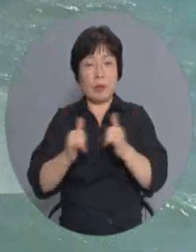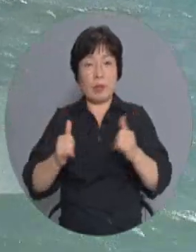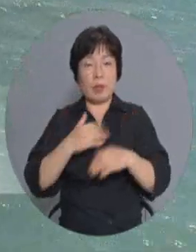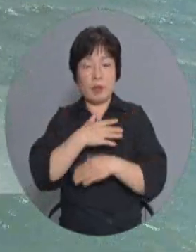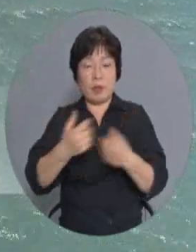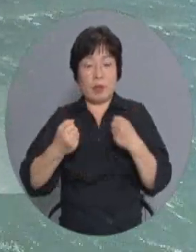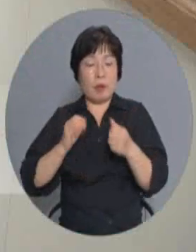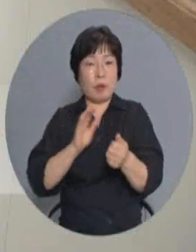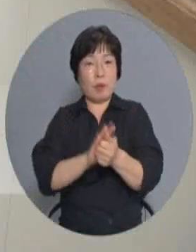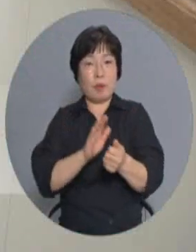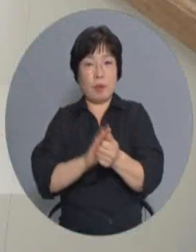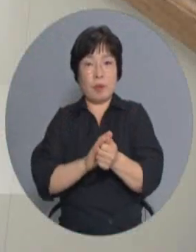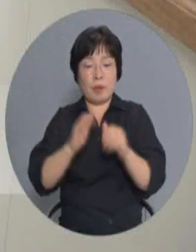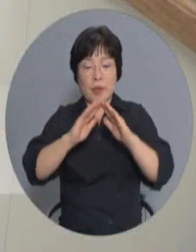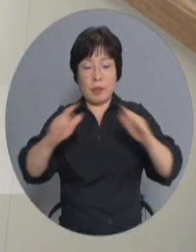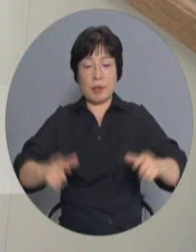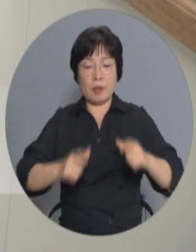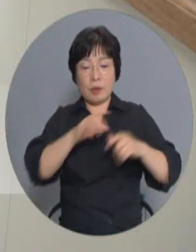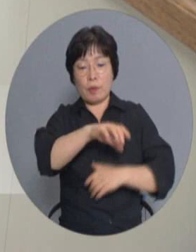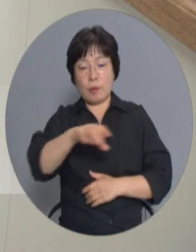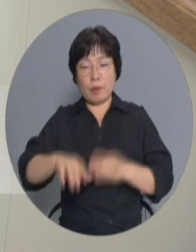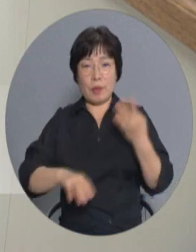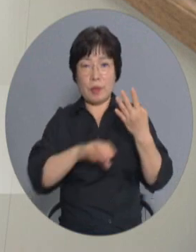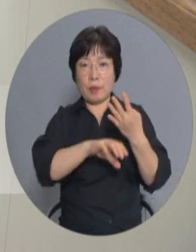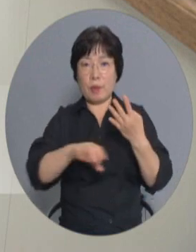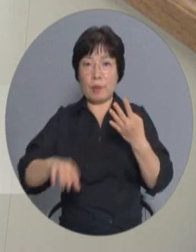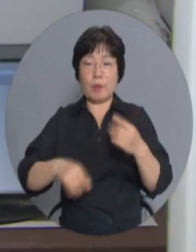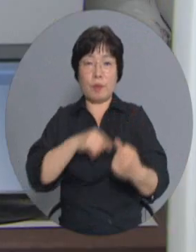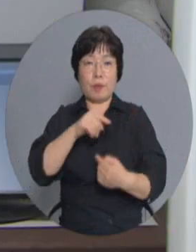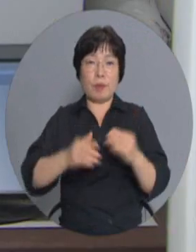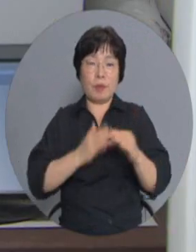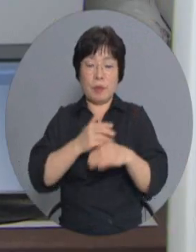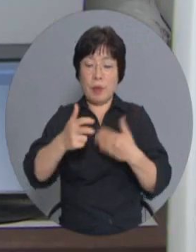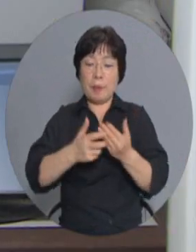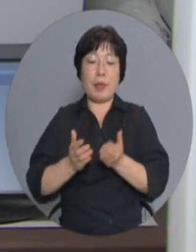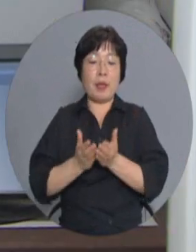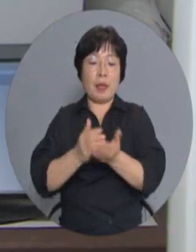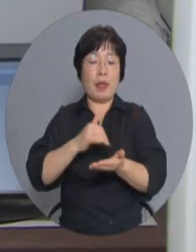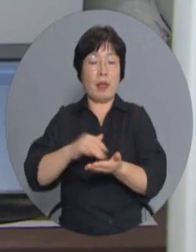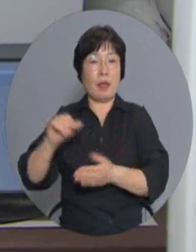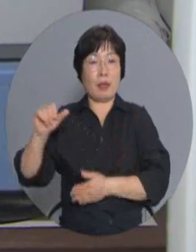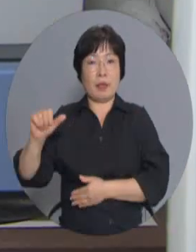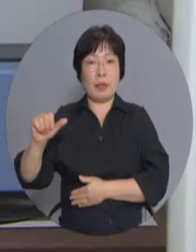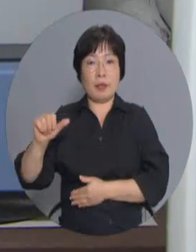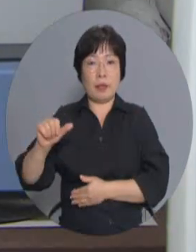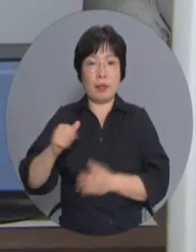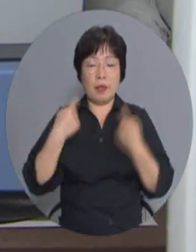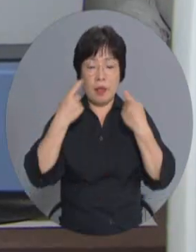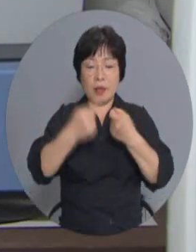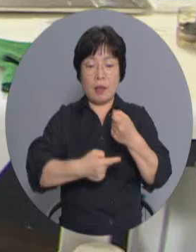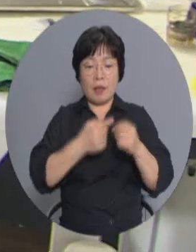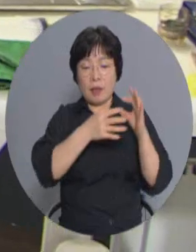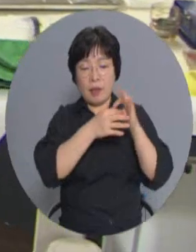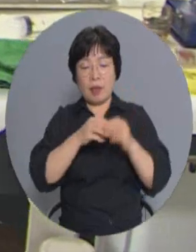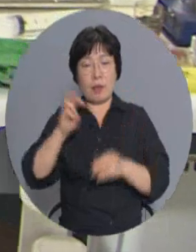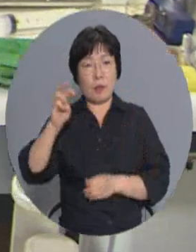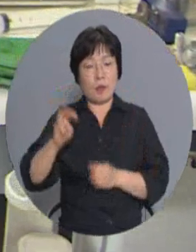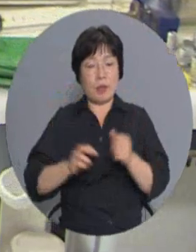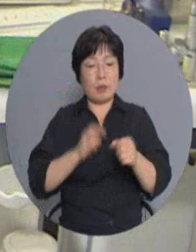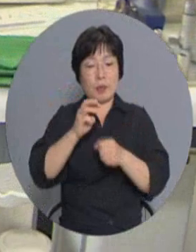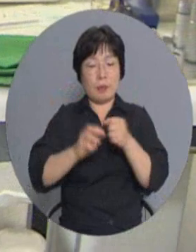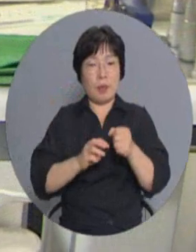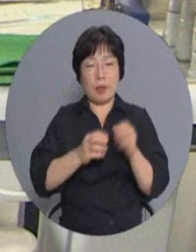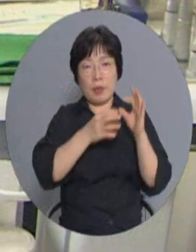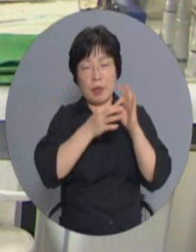건강 증진을 위해 전남 등 전국 4개 시도에서 운영되고 있는 5척의 병원선. 해마다 30억 원이 넘는 운영비를